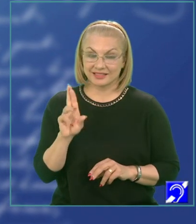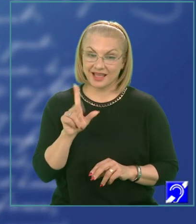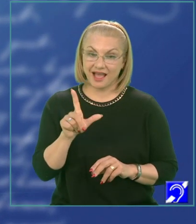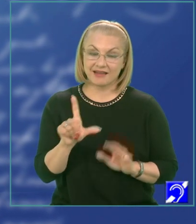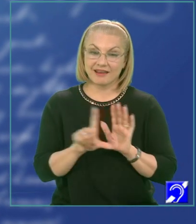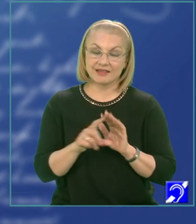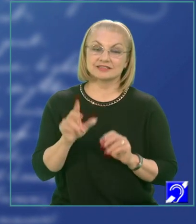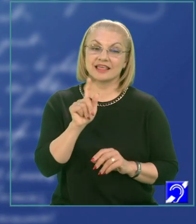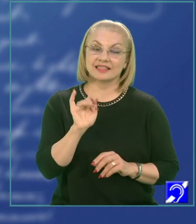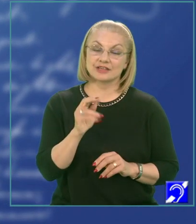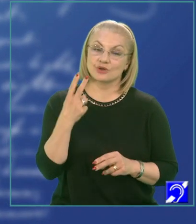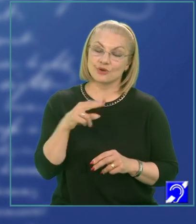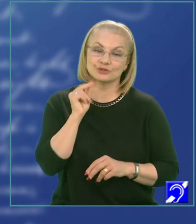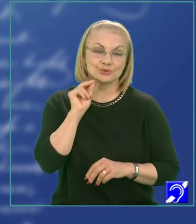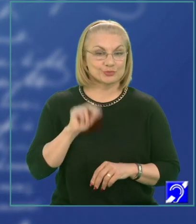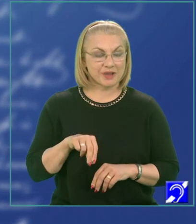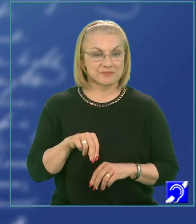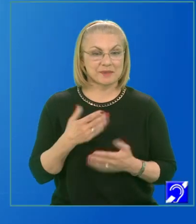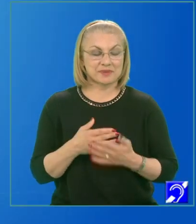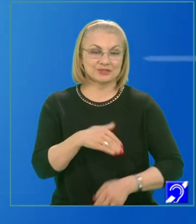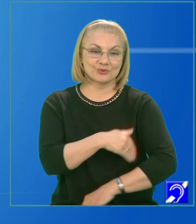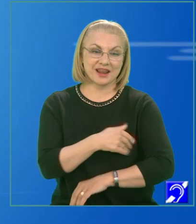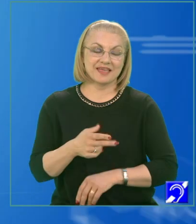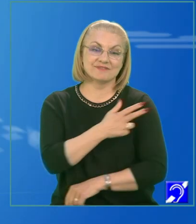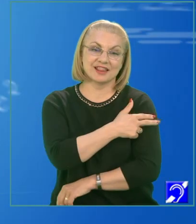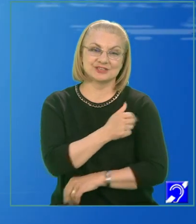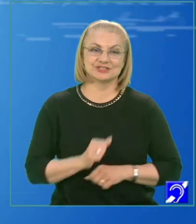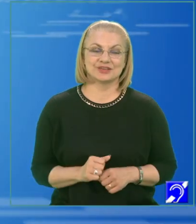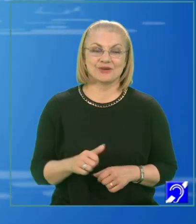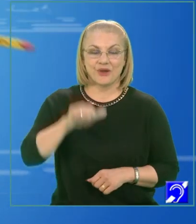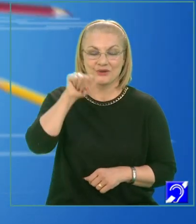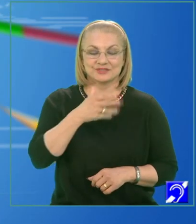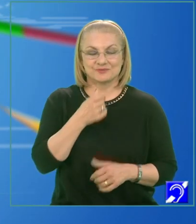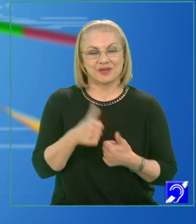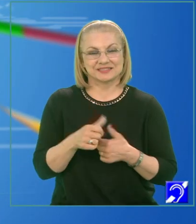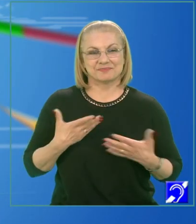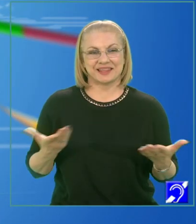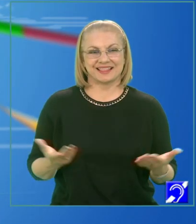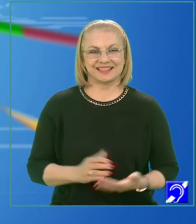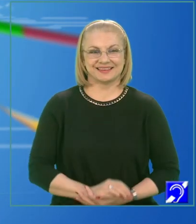teleșcoală continuă și după amiază, pentru elevii de liceu. Zi frumoasă, prieteni!